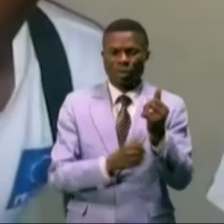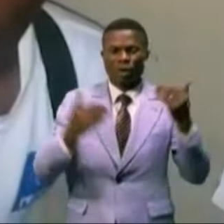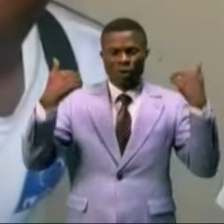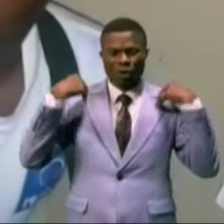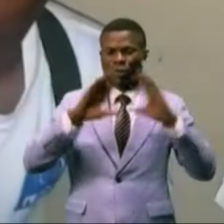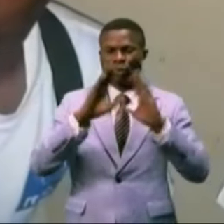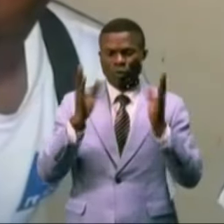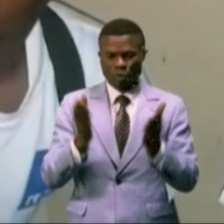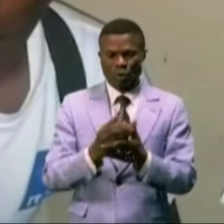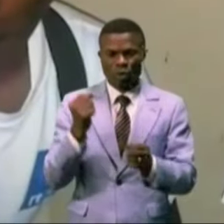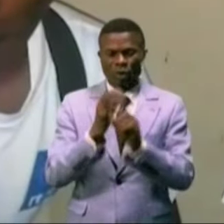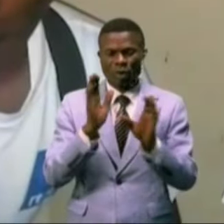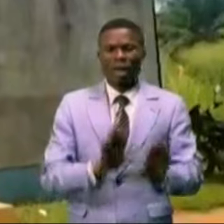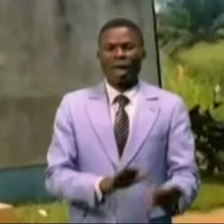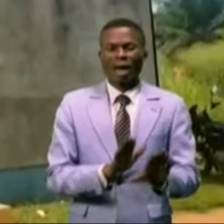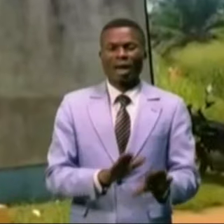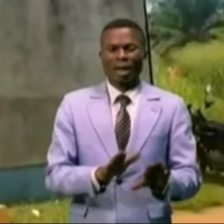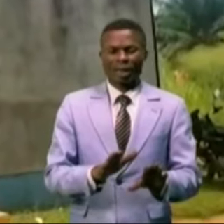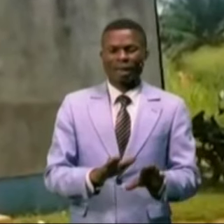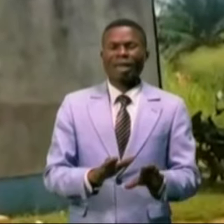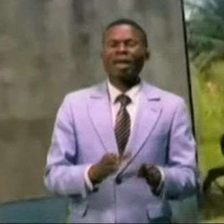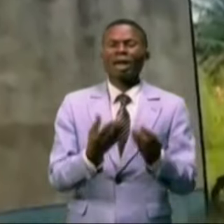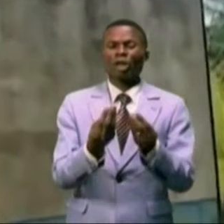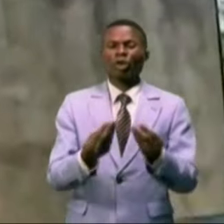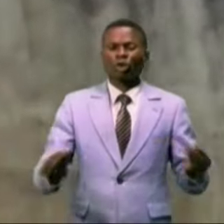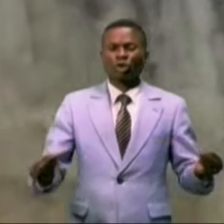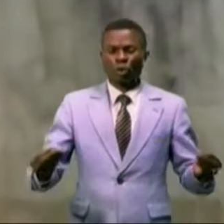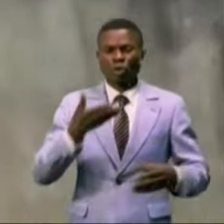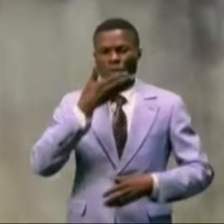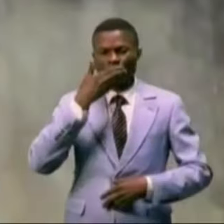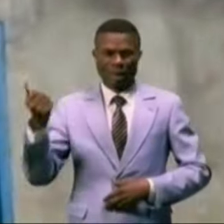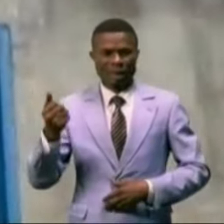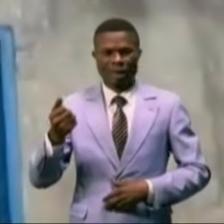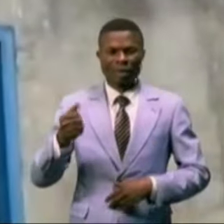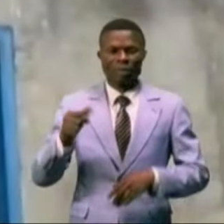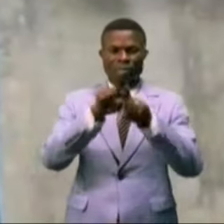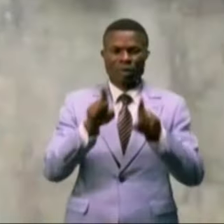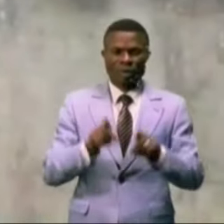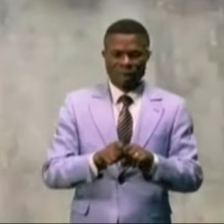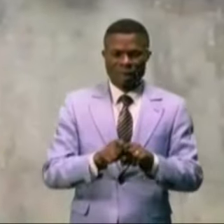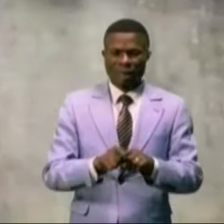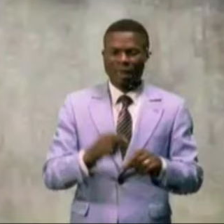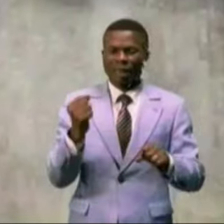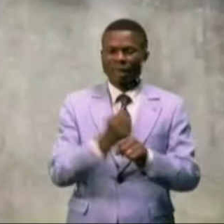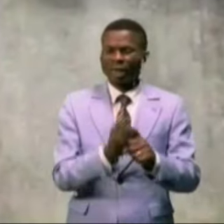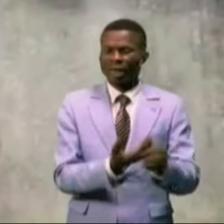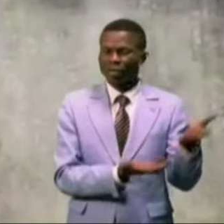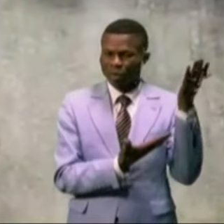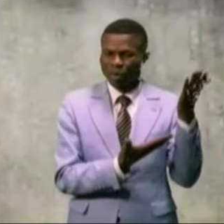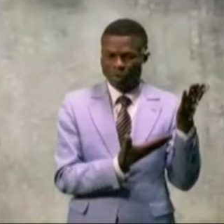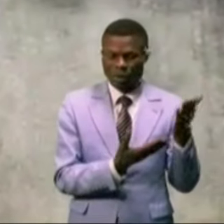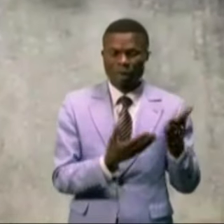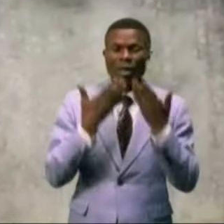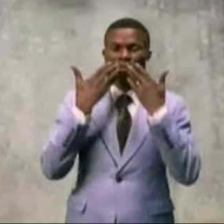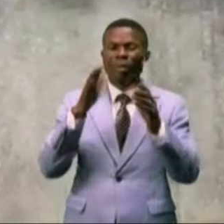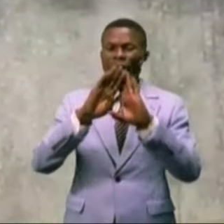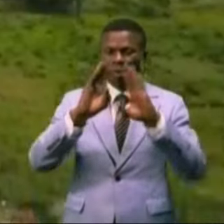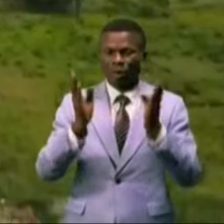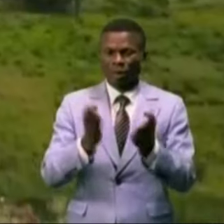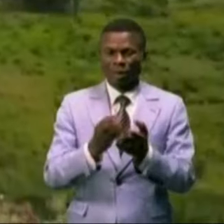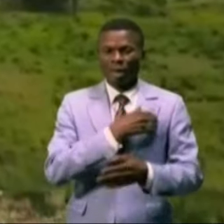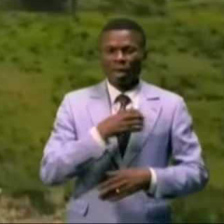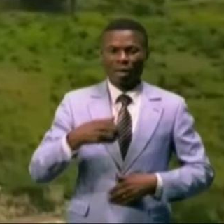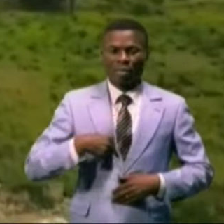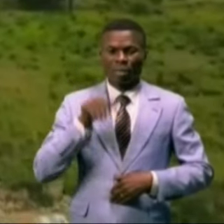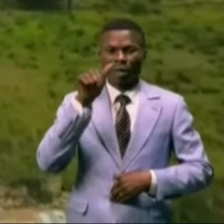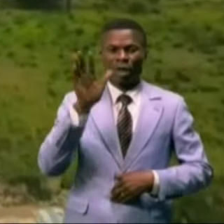auditeurs attendent de cette équipe de nouvelles stratégies et une nouvelle grille de production. Nous disons merci à la dame le